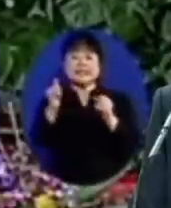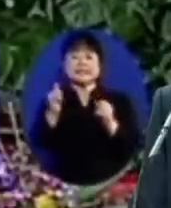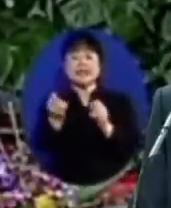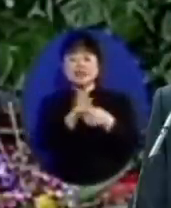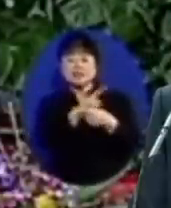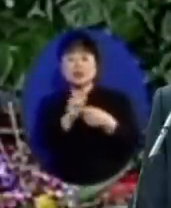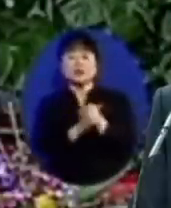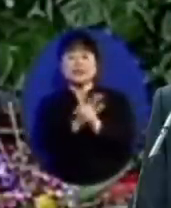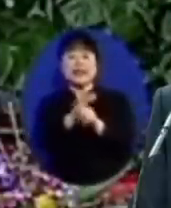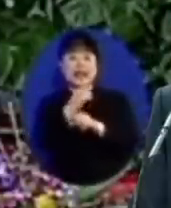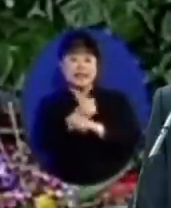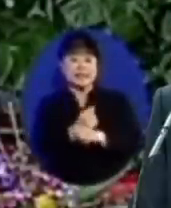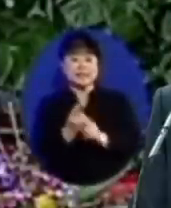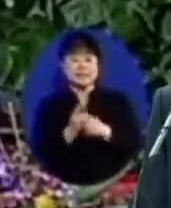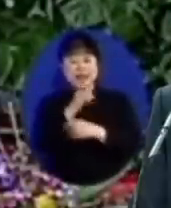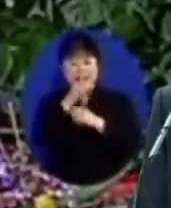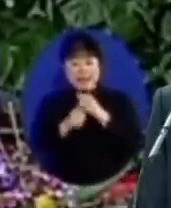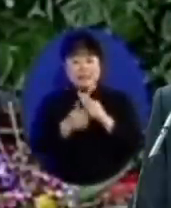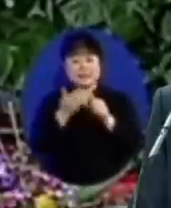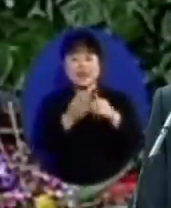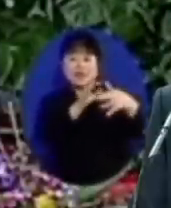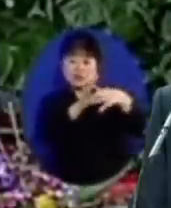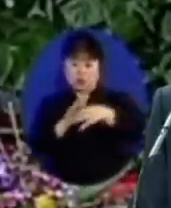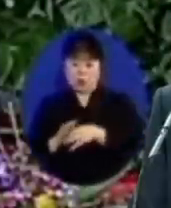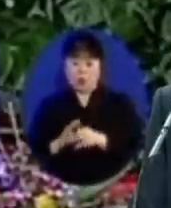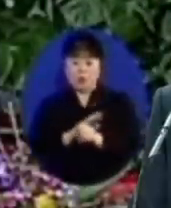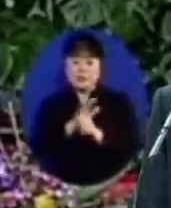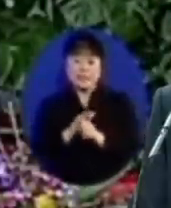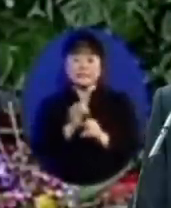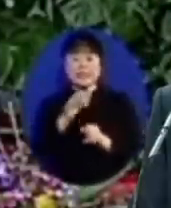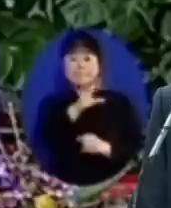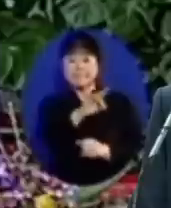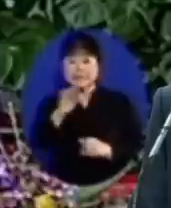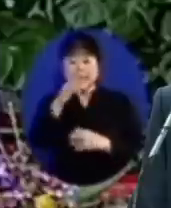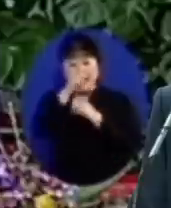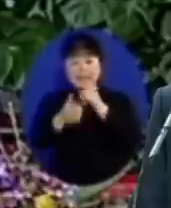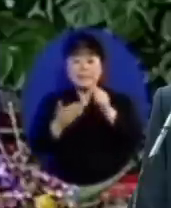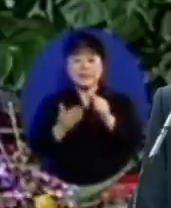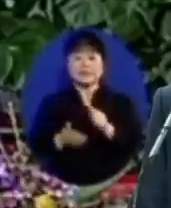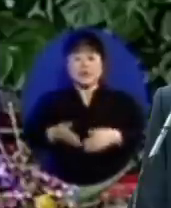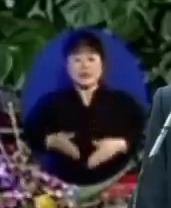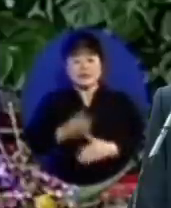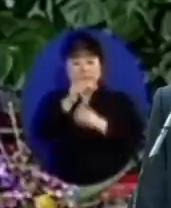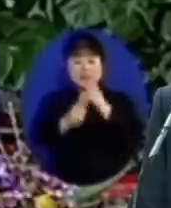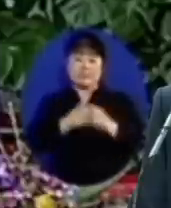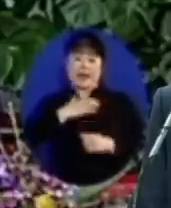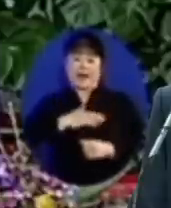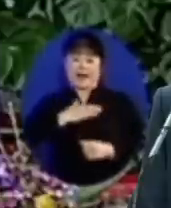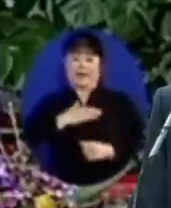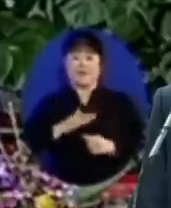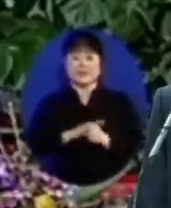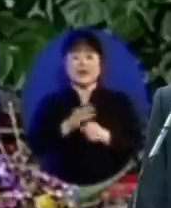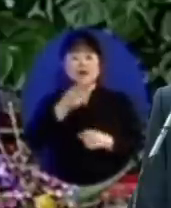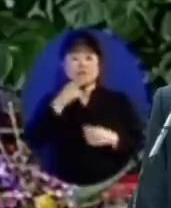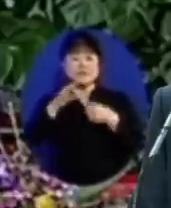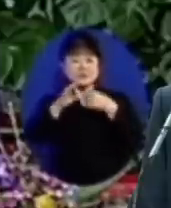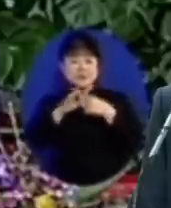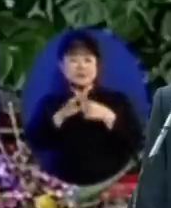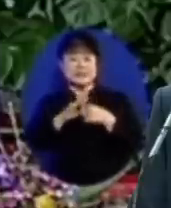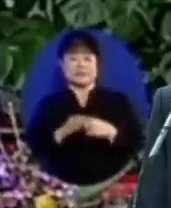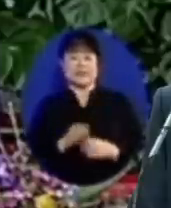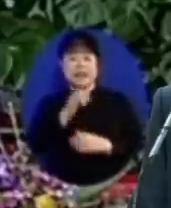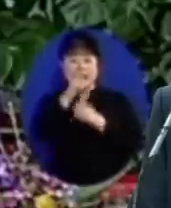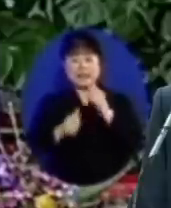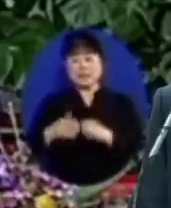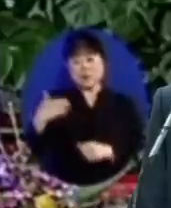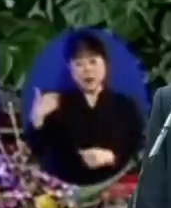서로 사랑하자. 사랑은 하나님께 소한 것이니 사랑하는 자마다 하나님께로부터 나서 하나님을 알고 사랑하지 아니하는 자는